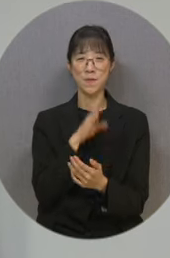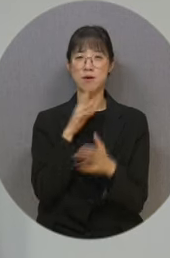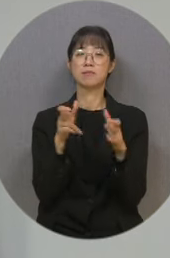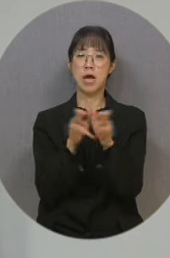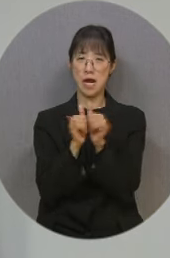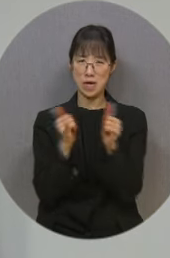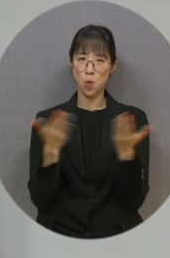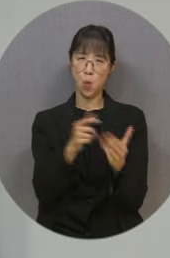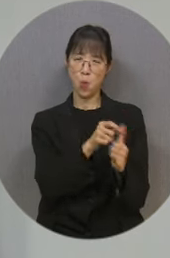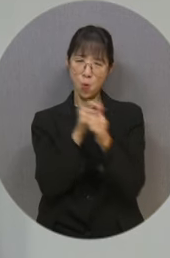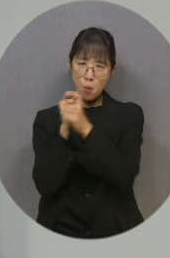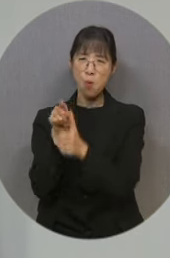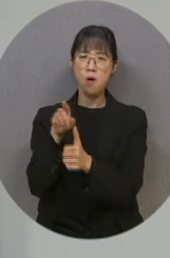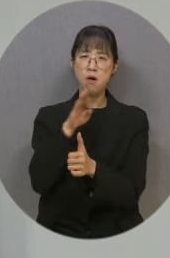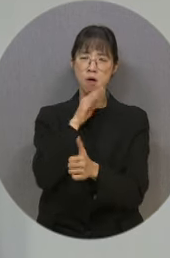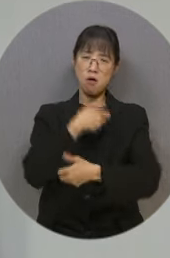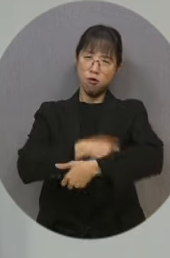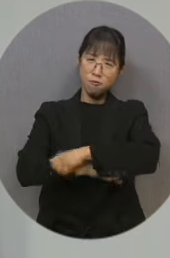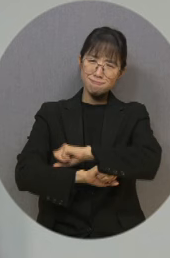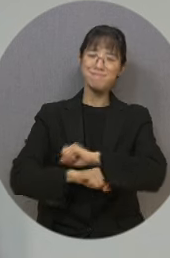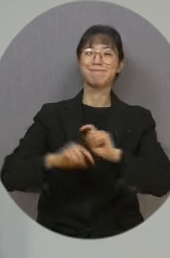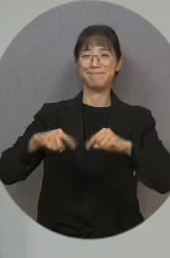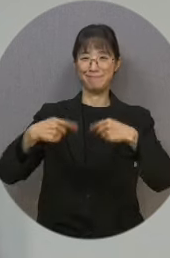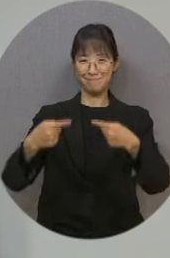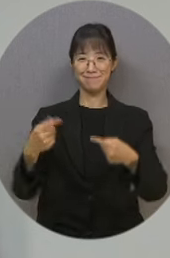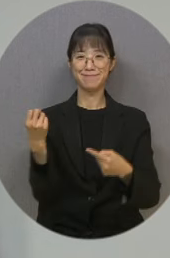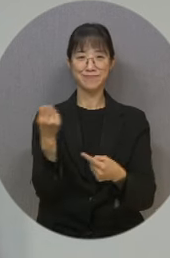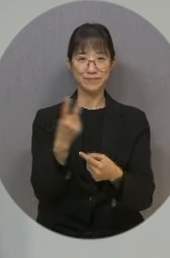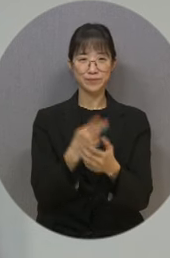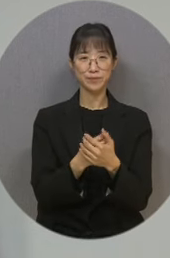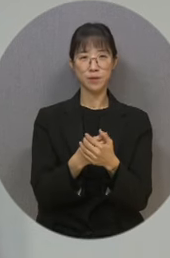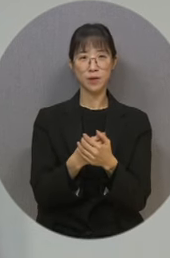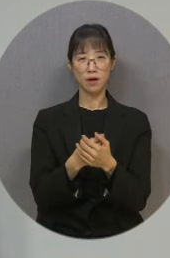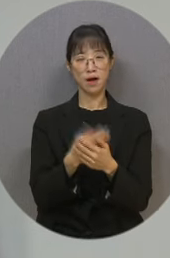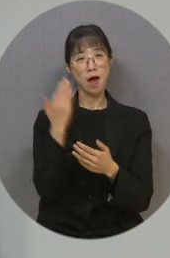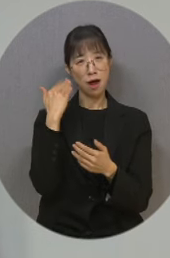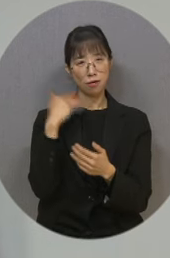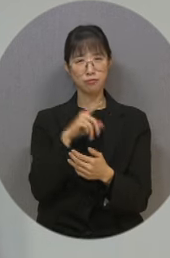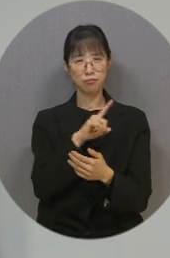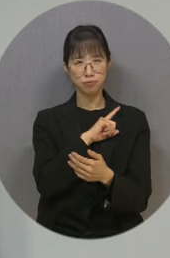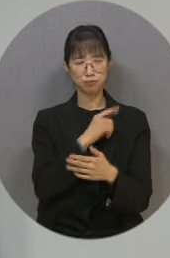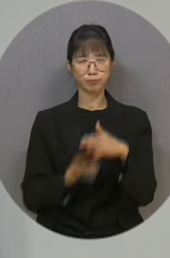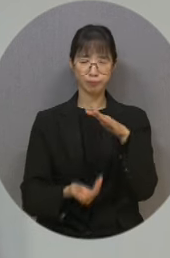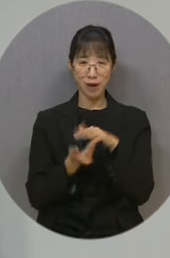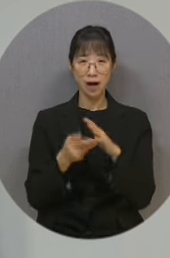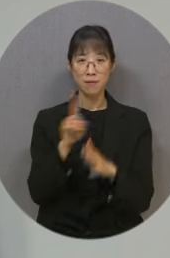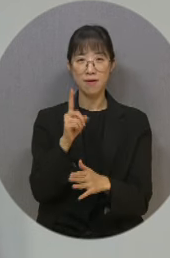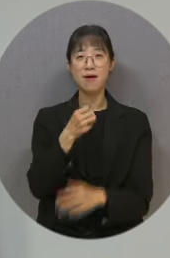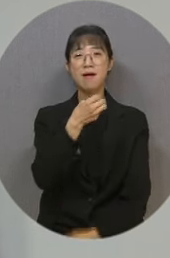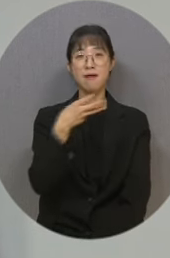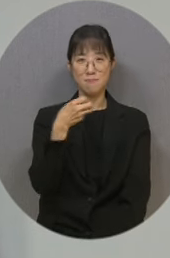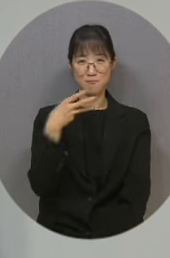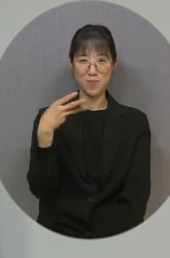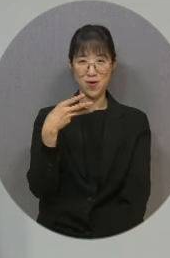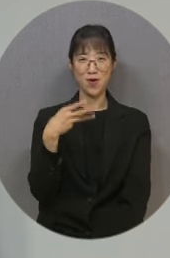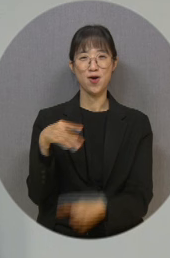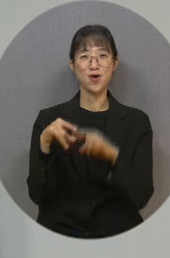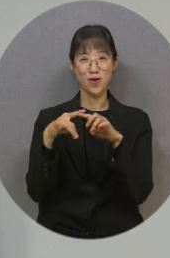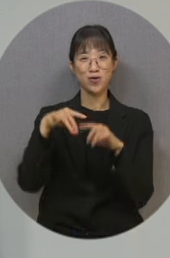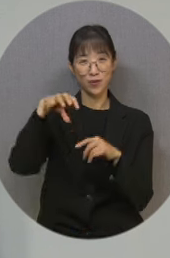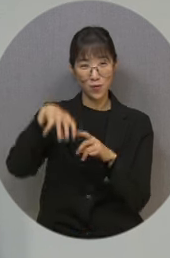아주 뭐랄까요 적극적으로 하고 있고요 그 외에도 우리나라 굴지 기업이죠 세계 굴지 삼성전자가